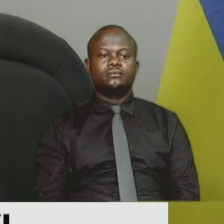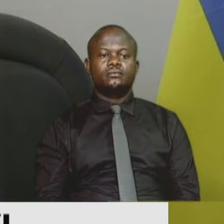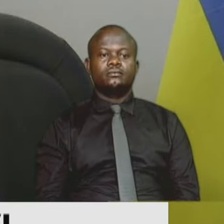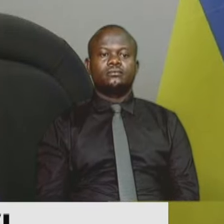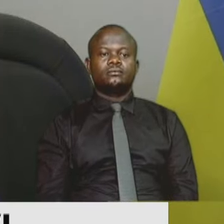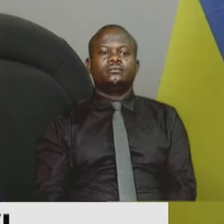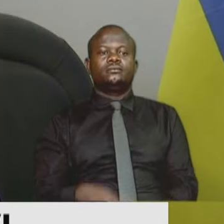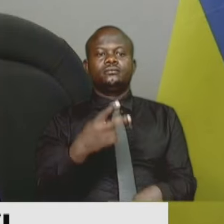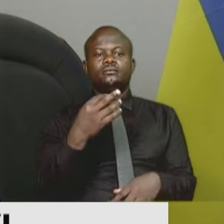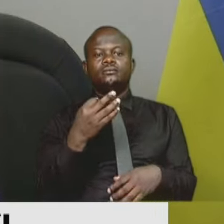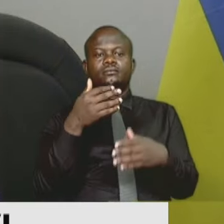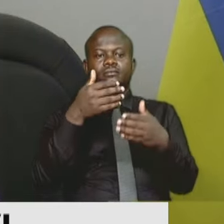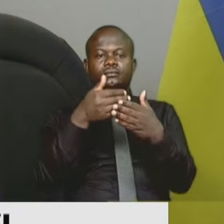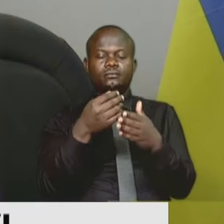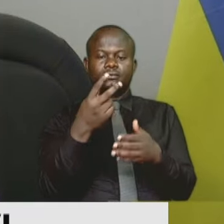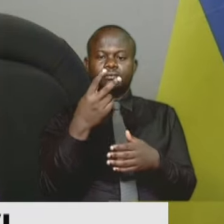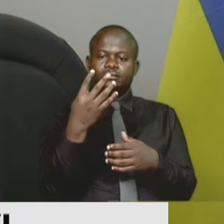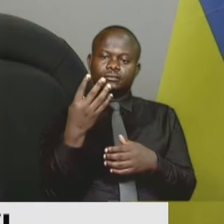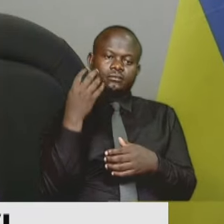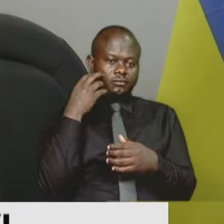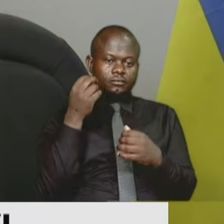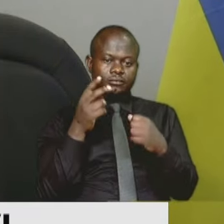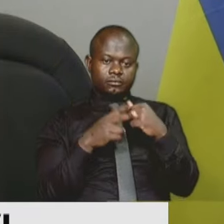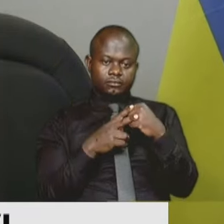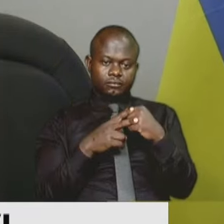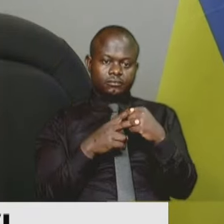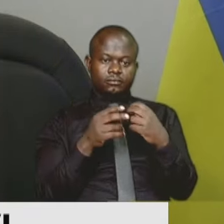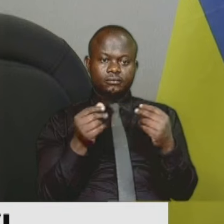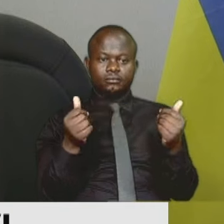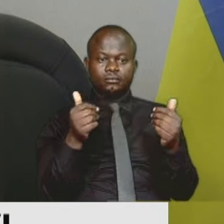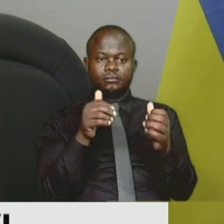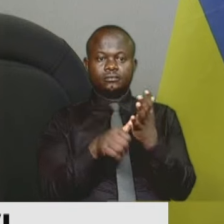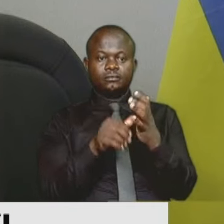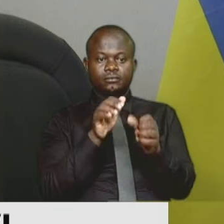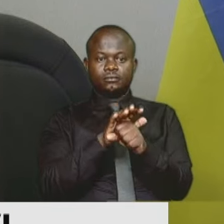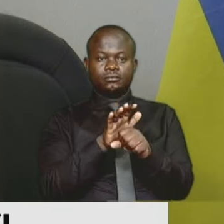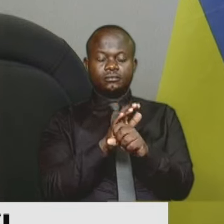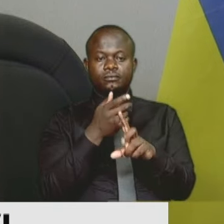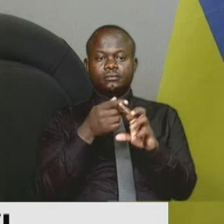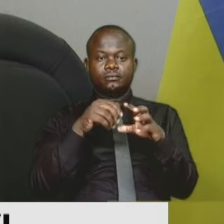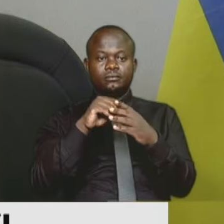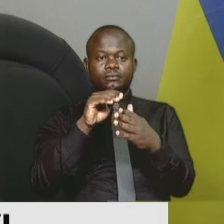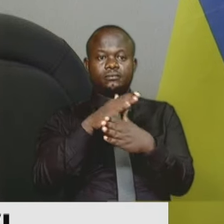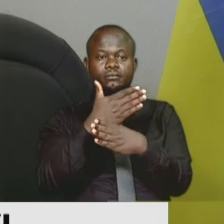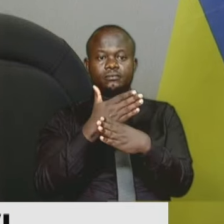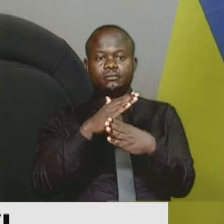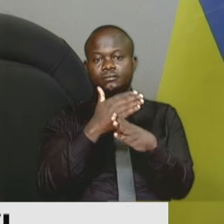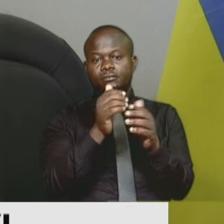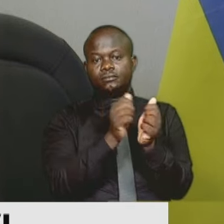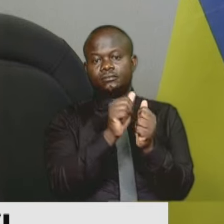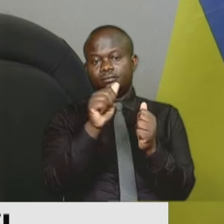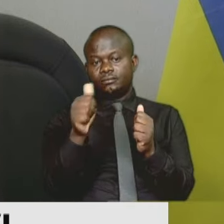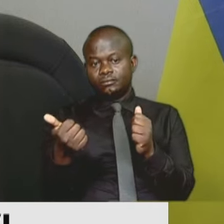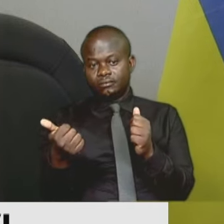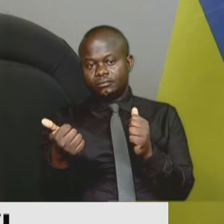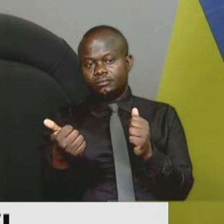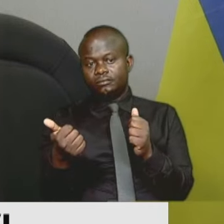kwa karindwi twakemuye ibibazo cyane cyane bikomoka ku isaranganya n'abandi bagiye